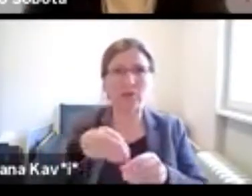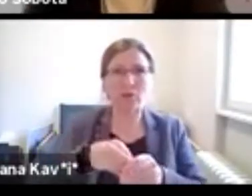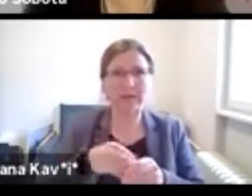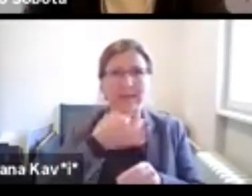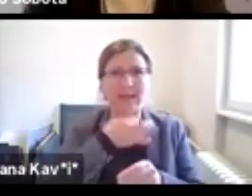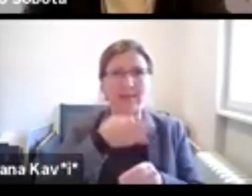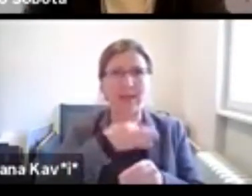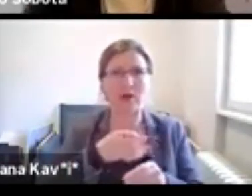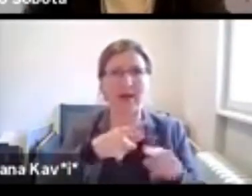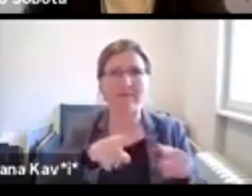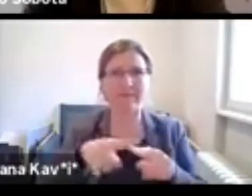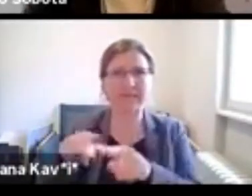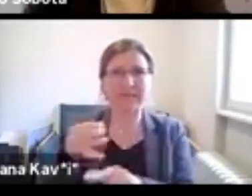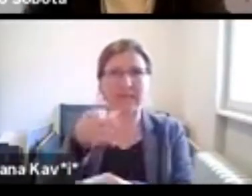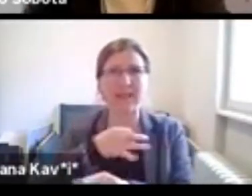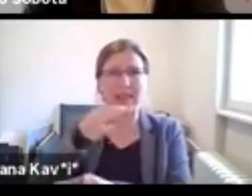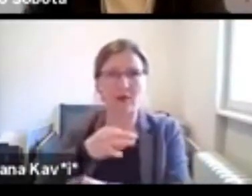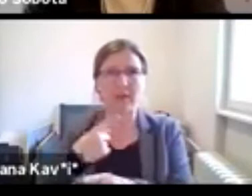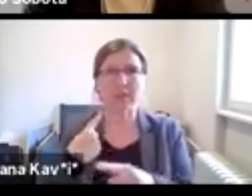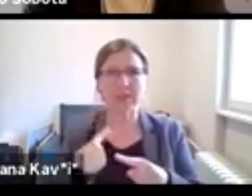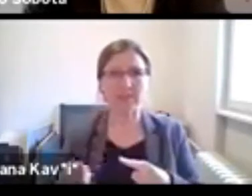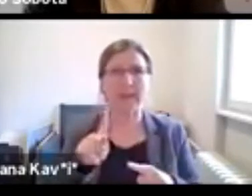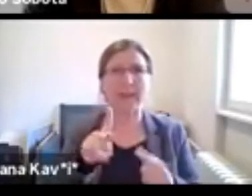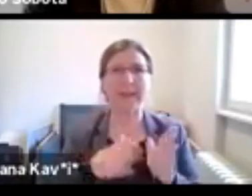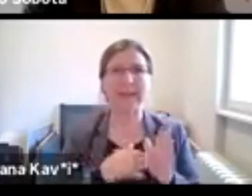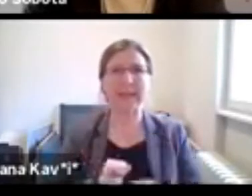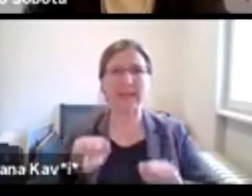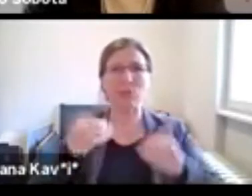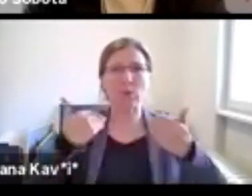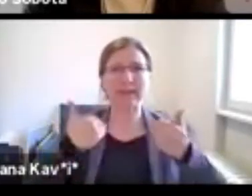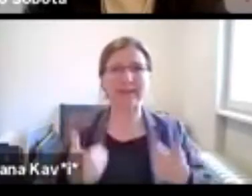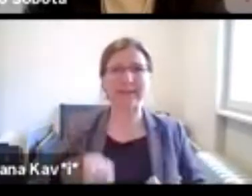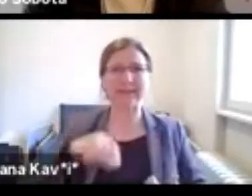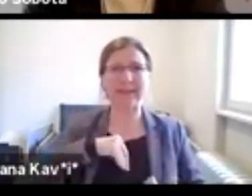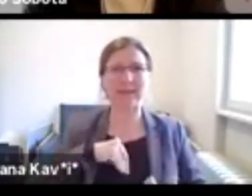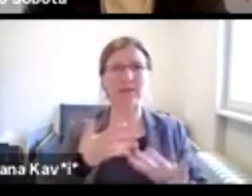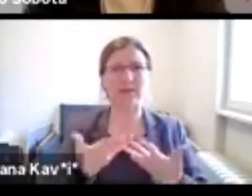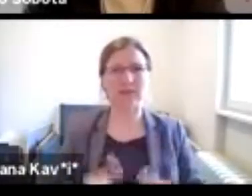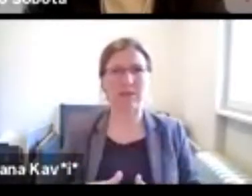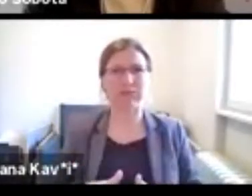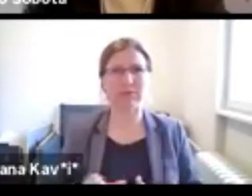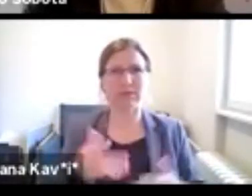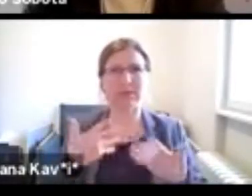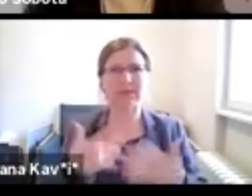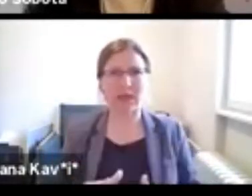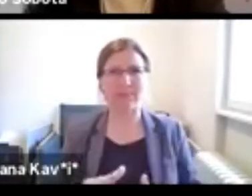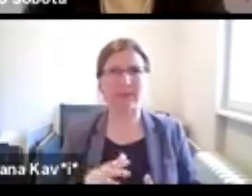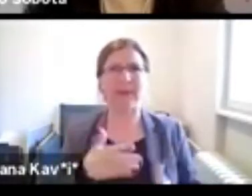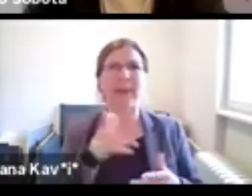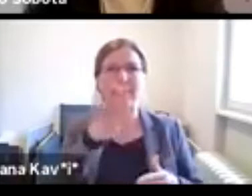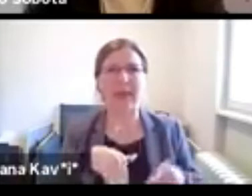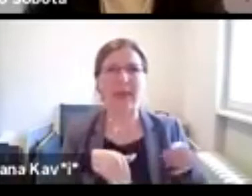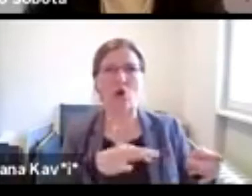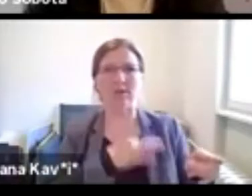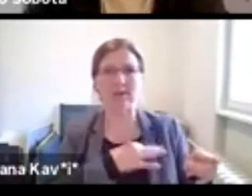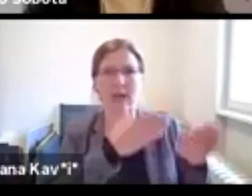dalje, zbog čega se može onda snisiti imunitet malo više u odnosu na neku prosječnu, odnosno zdravu osobu, te zbog